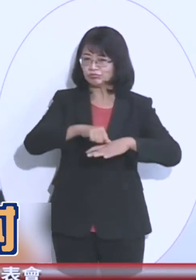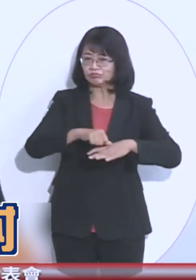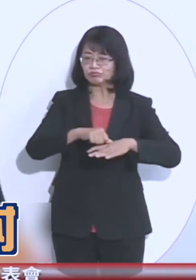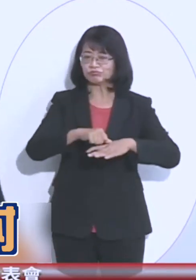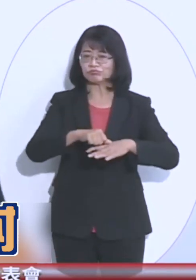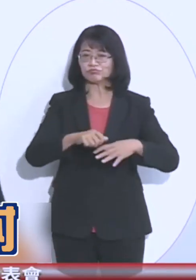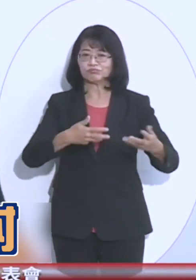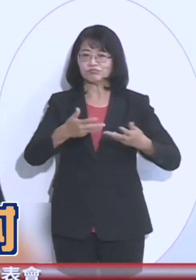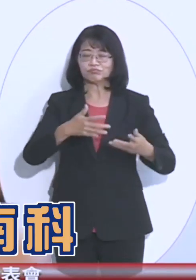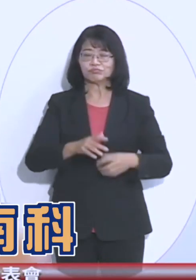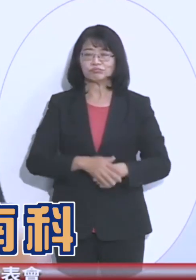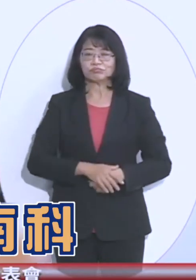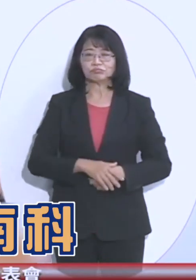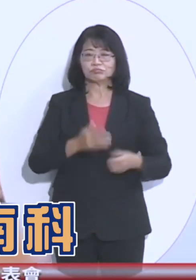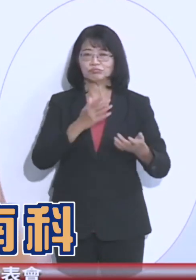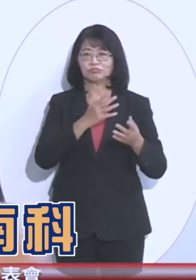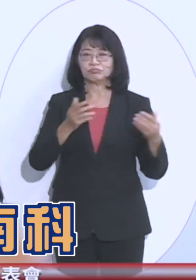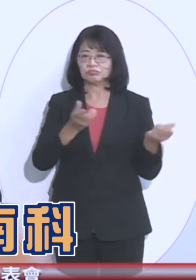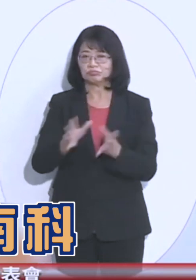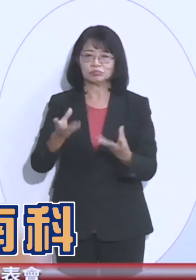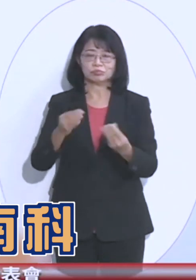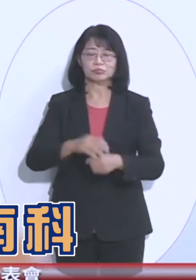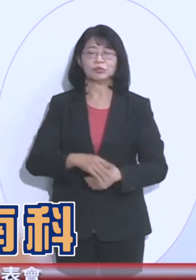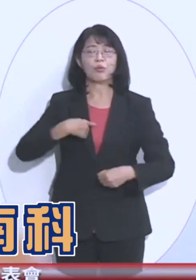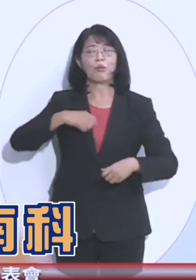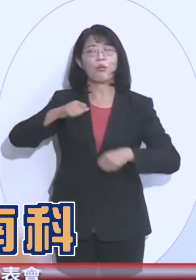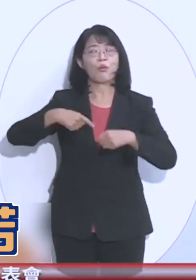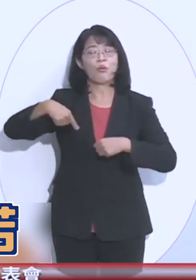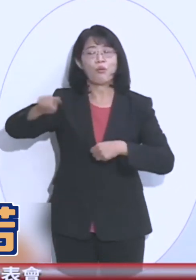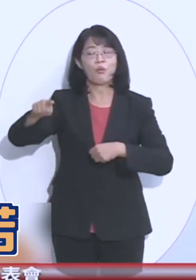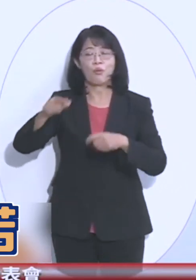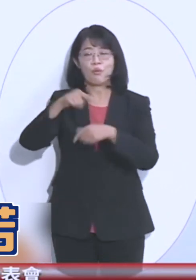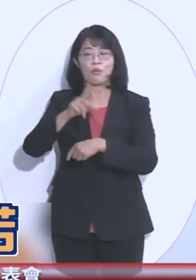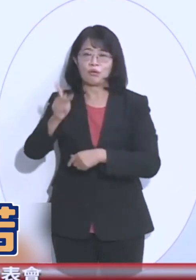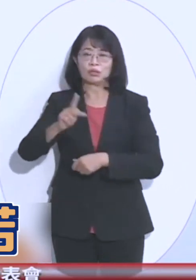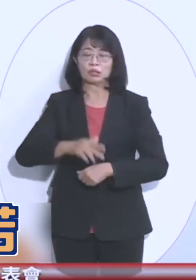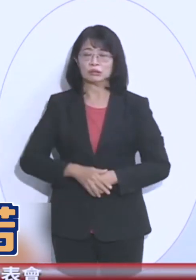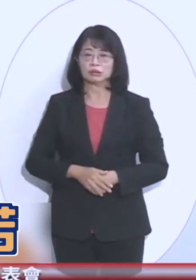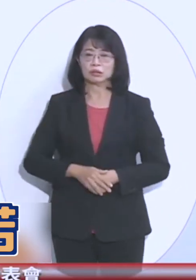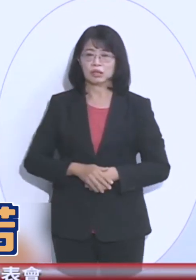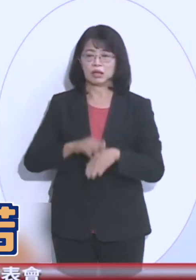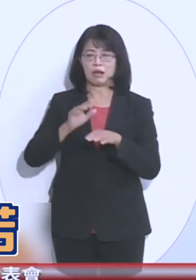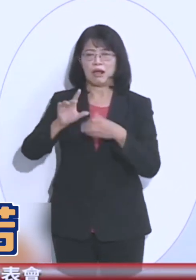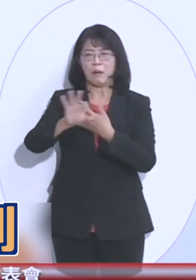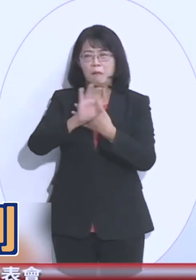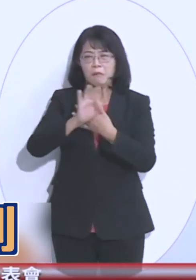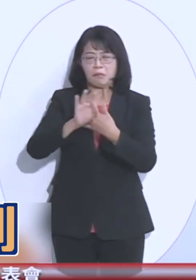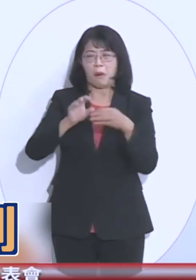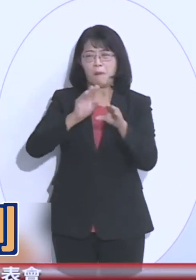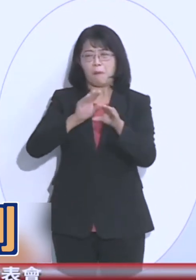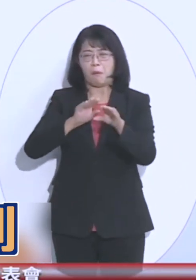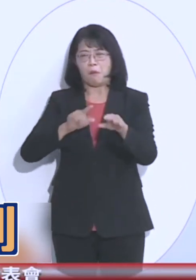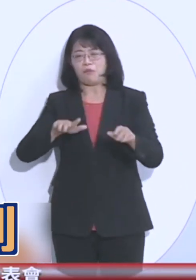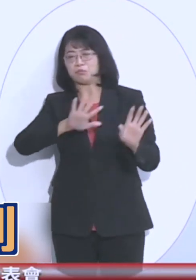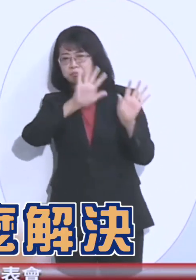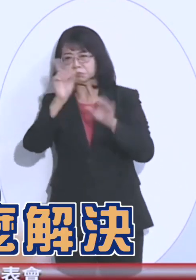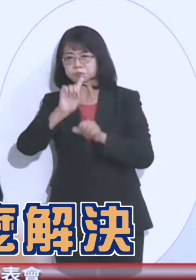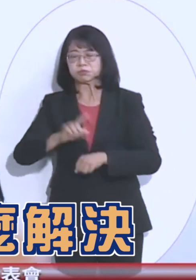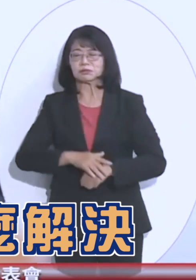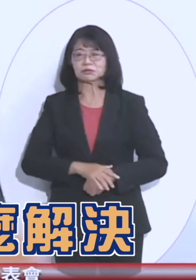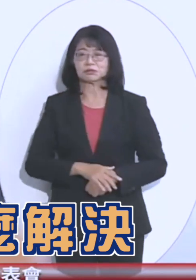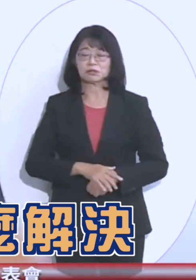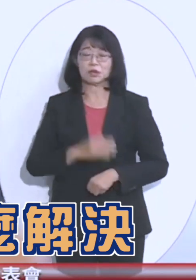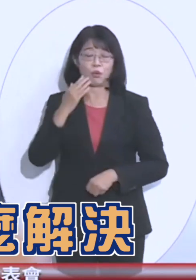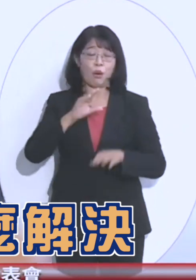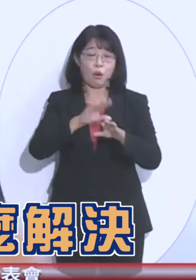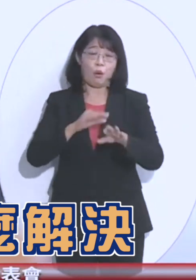无人要面对。我去骑车，讲要去南科实验塞车之苦，你也无塞到，啊，你